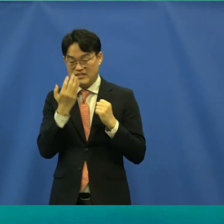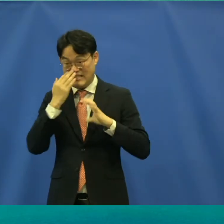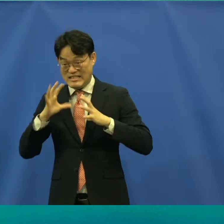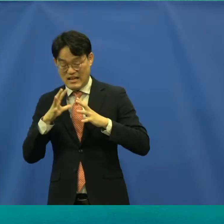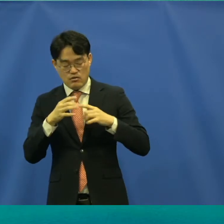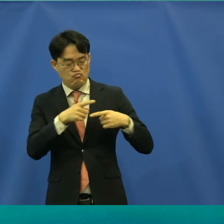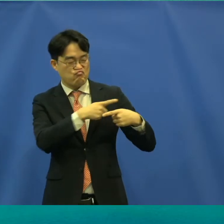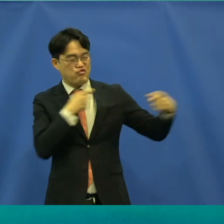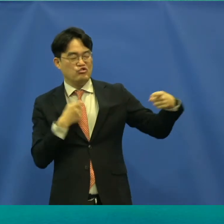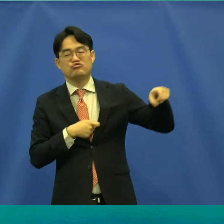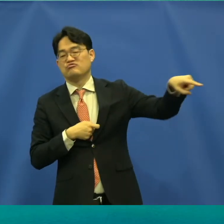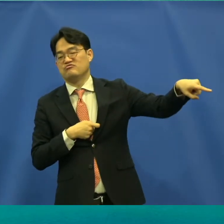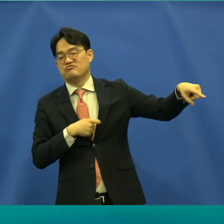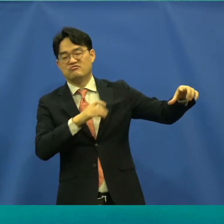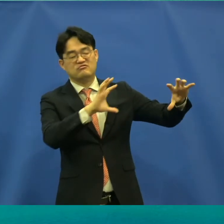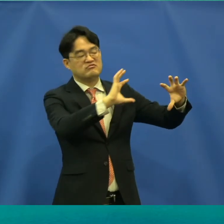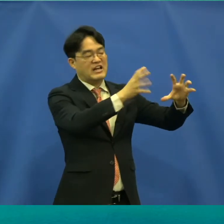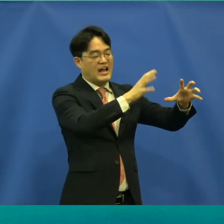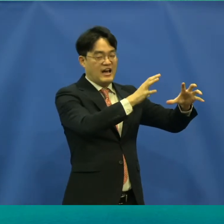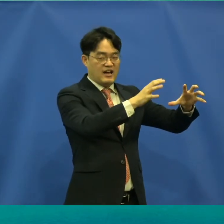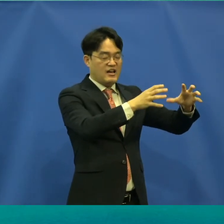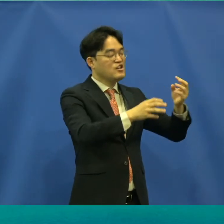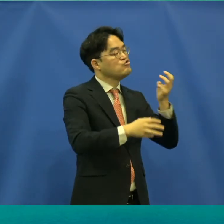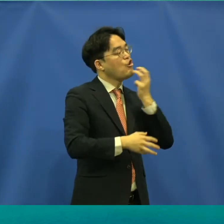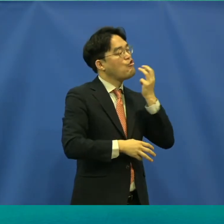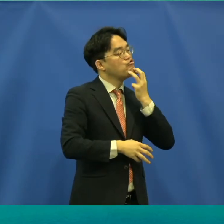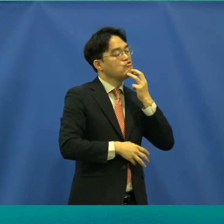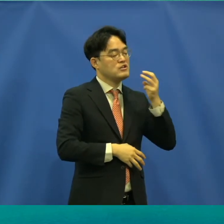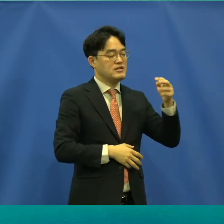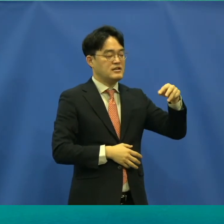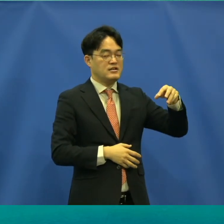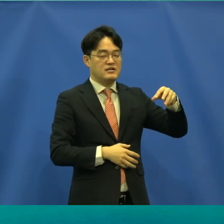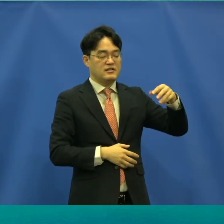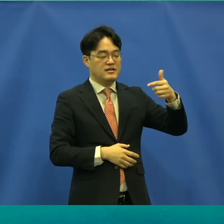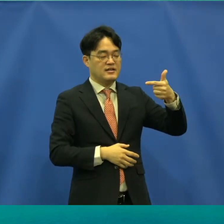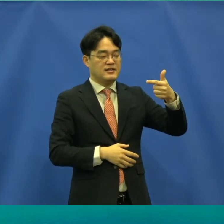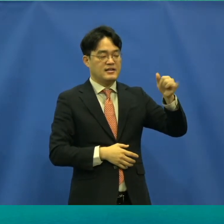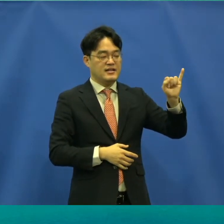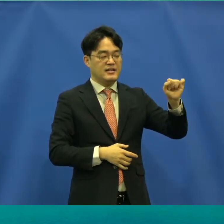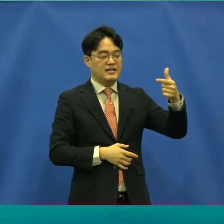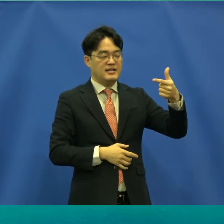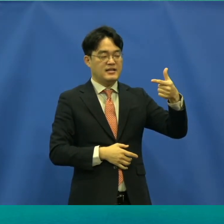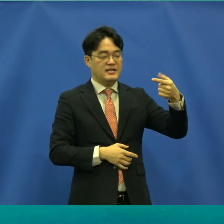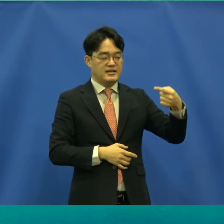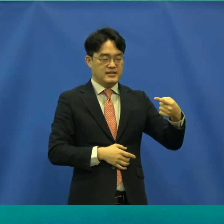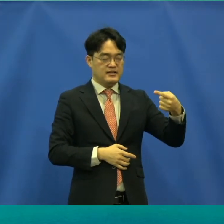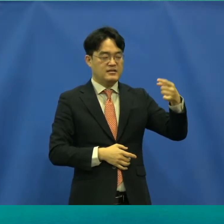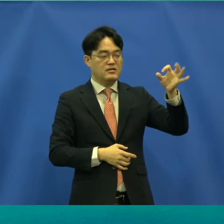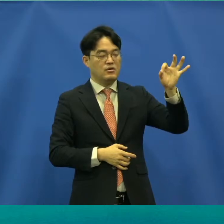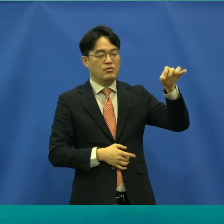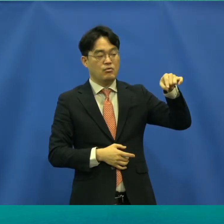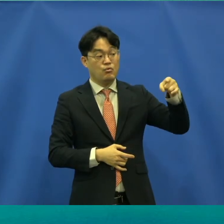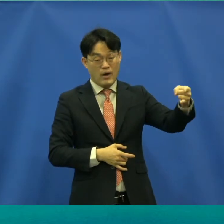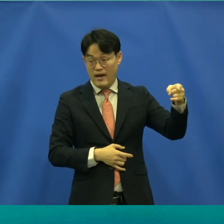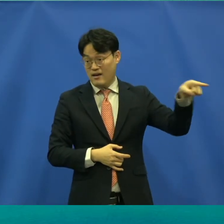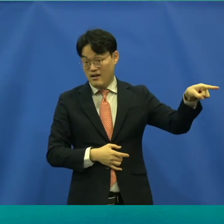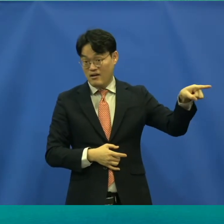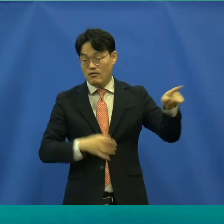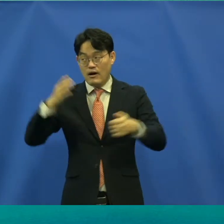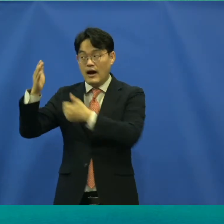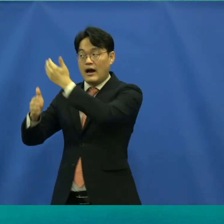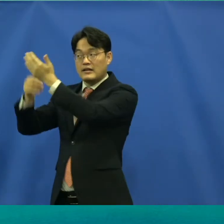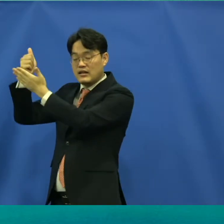요나는 니느웨로 보냄받기 전에 이미 이스라엘의 예언자로 자리를 잡고 있었습니다. 그는 초보 예언자가